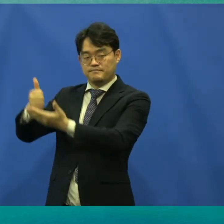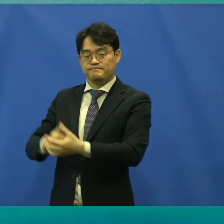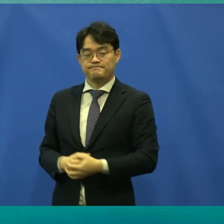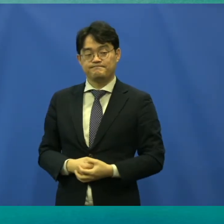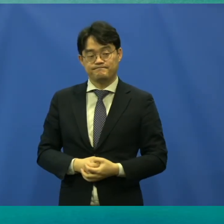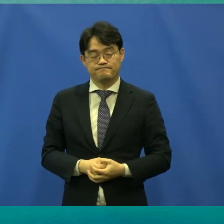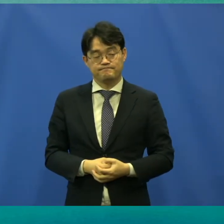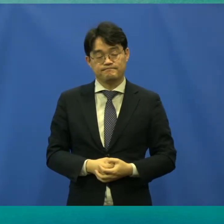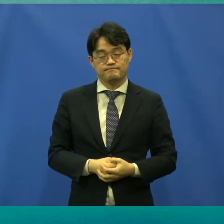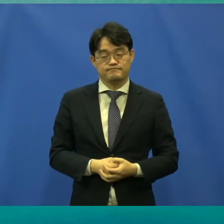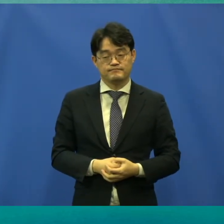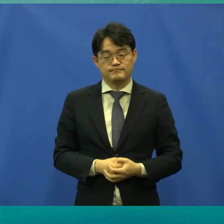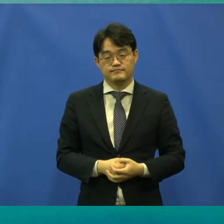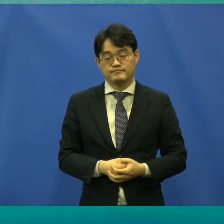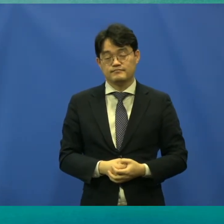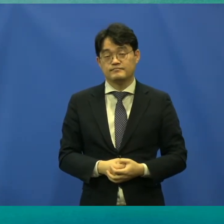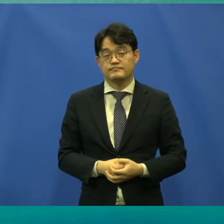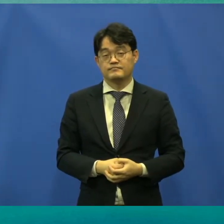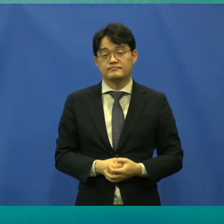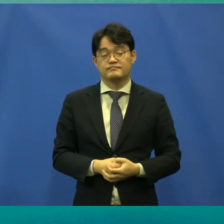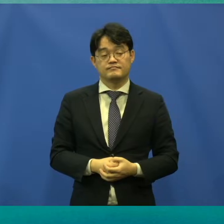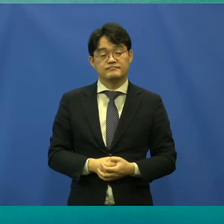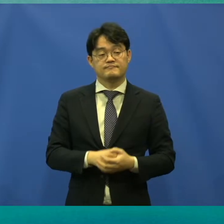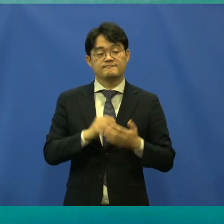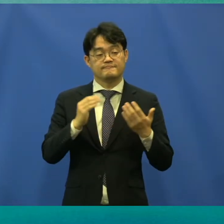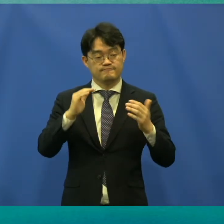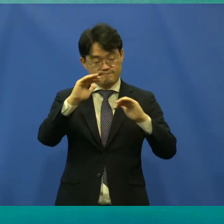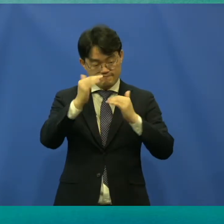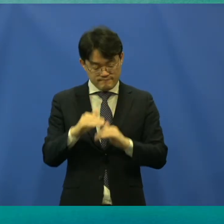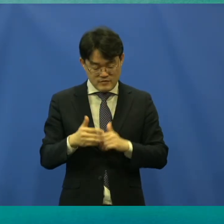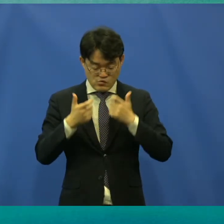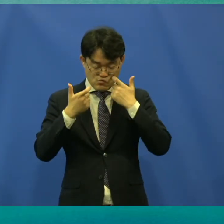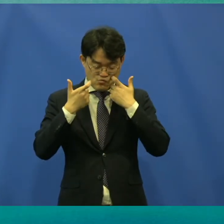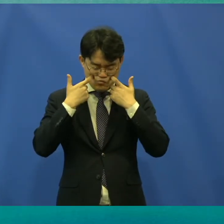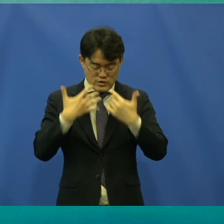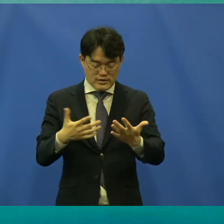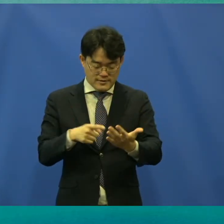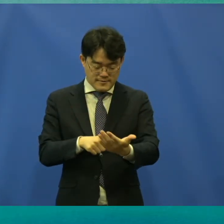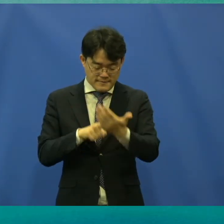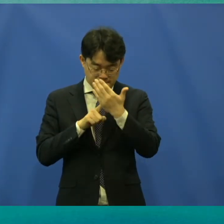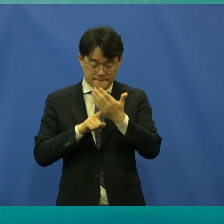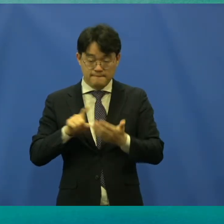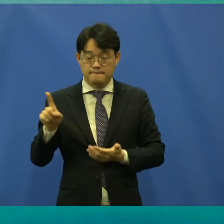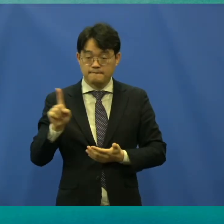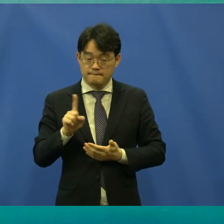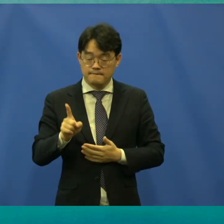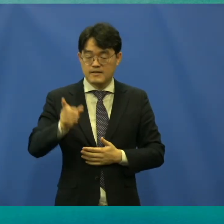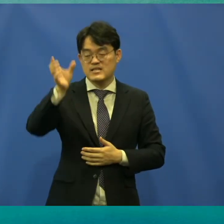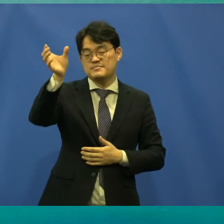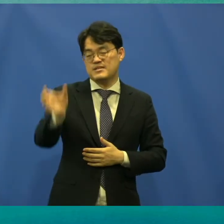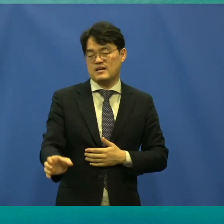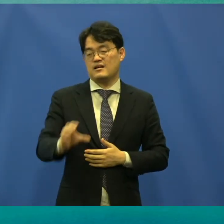그것을 우리에게 가장 잘 드러내어준 사건이 뭐죠? 바로 십자가입니다.